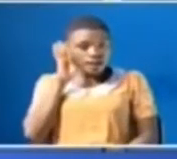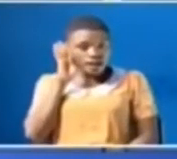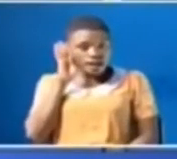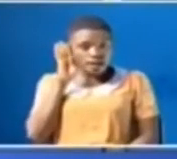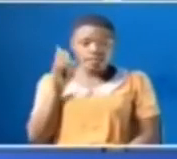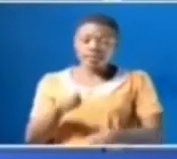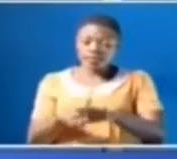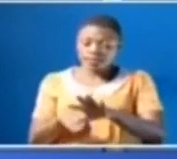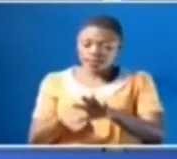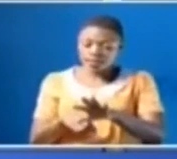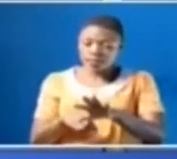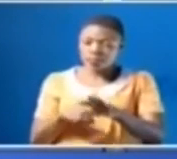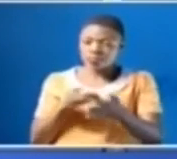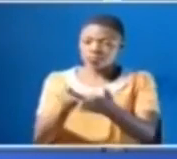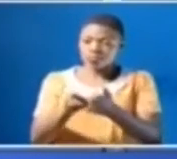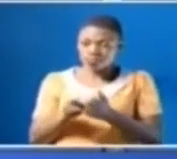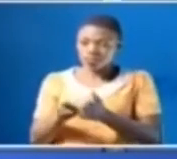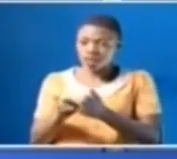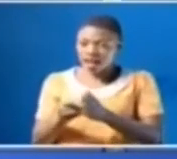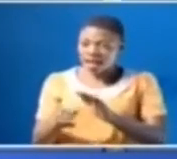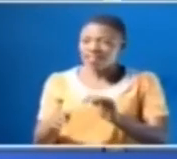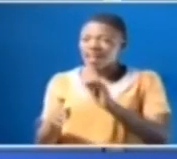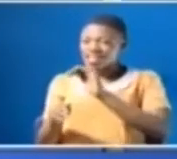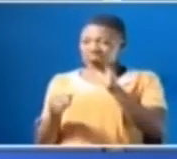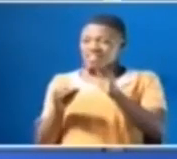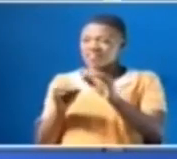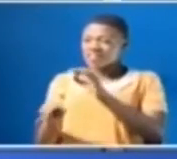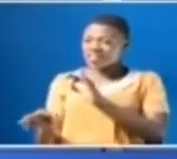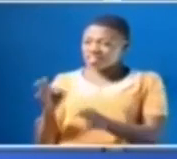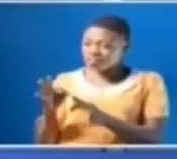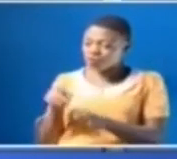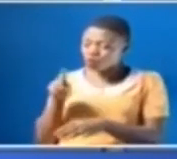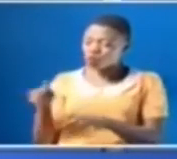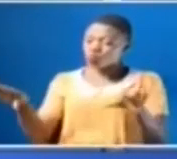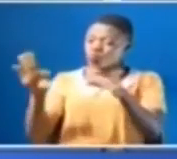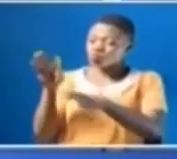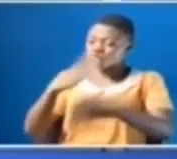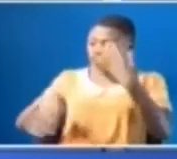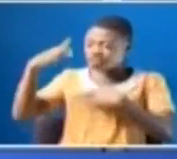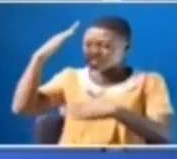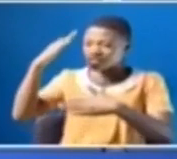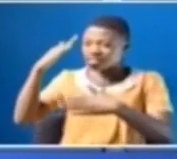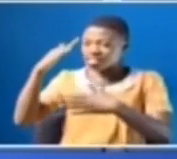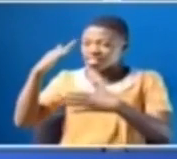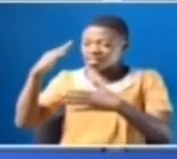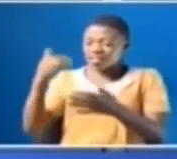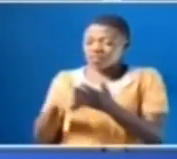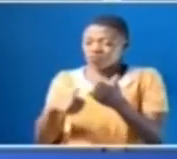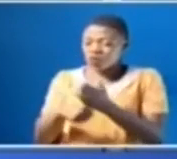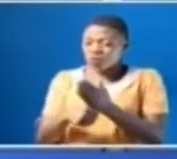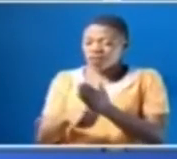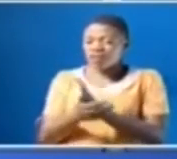na ameuliza hili swali, hata mkiunganishe hivi vyuo vikuu, nini ambacho kitakisha kwamba ile mismatch uliyotaja pale kwamba itaweza